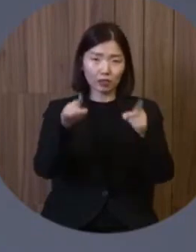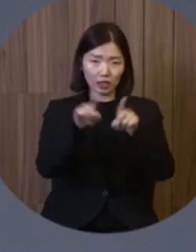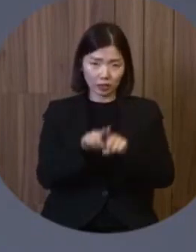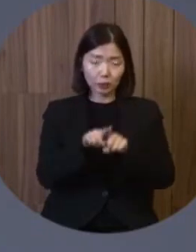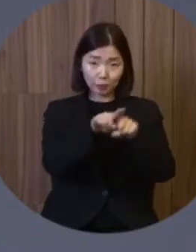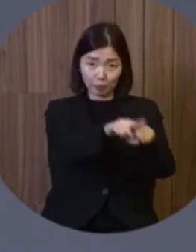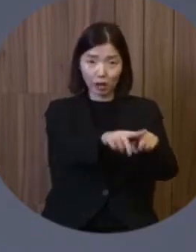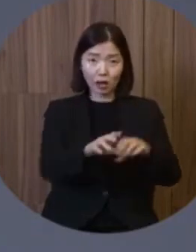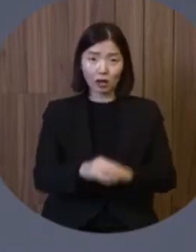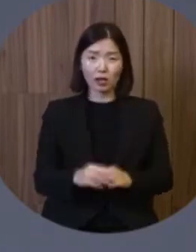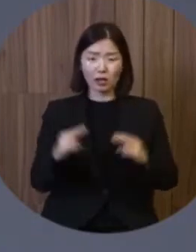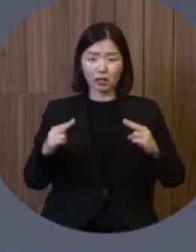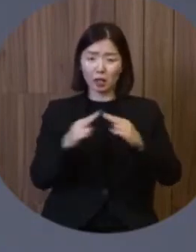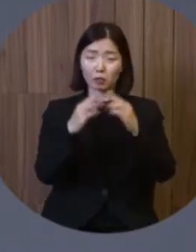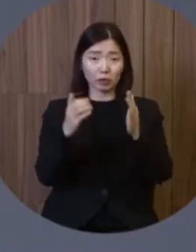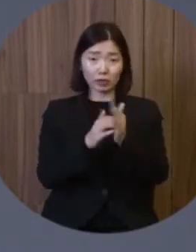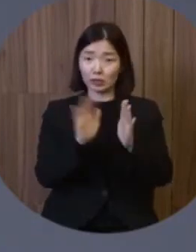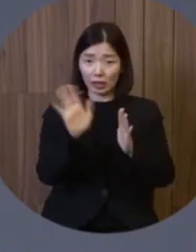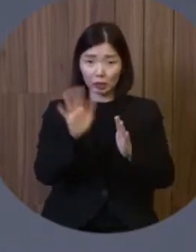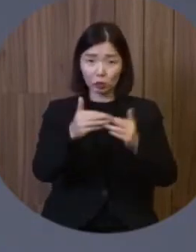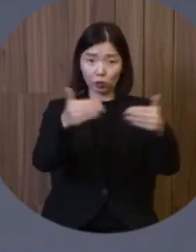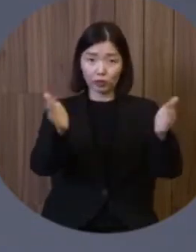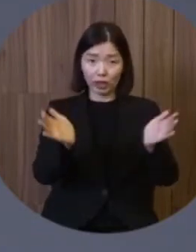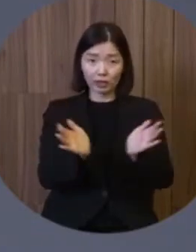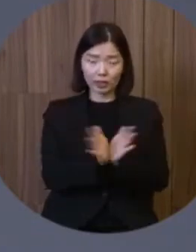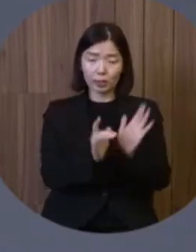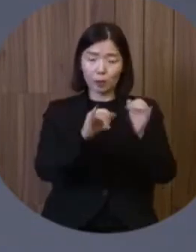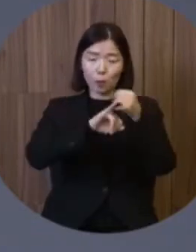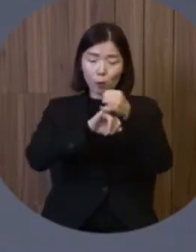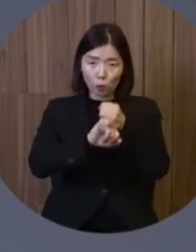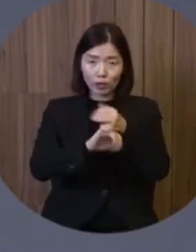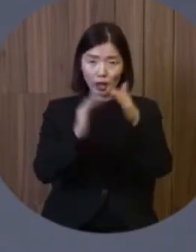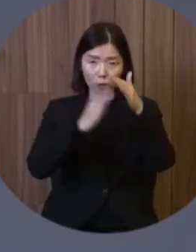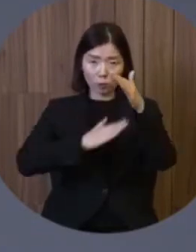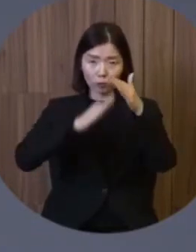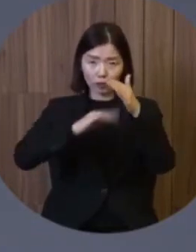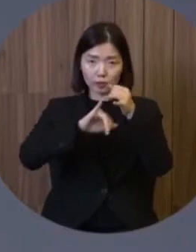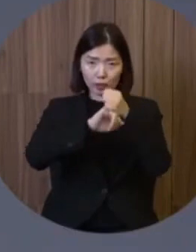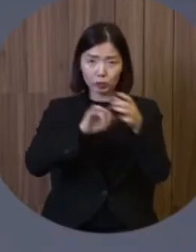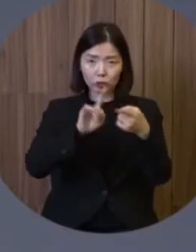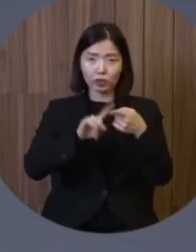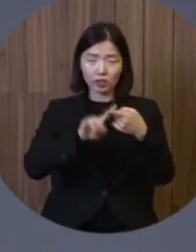치러내겠습니다. 캠프가 아니라 당의 공약과 정책으로 대선에 임하겠습니다.